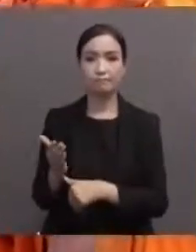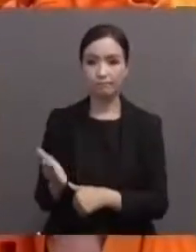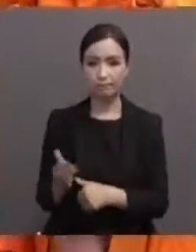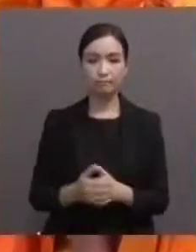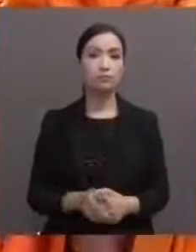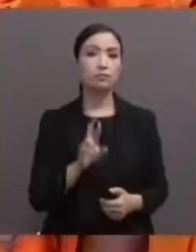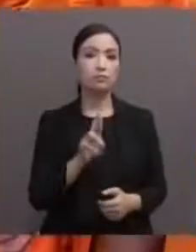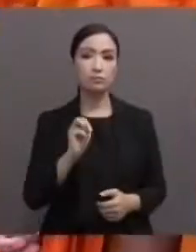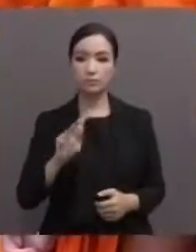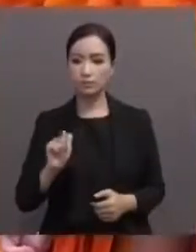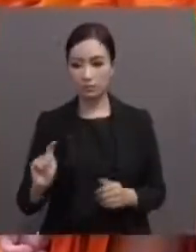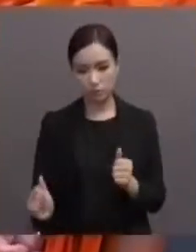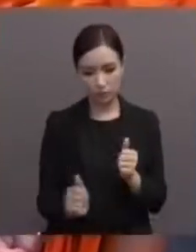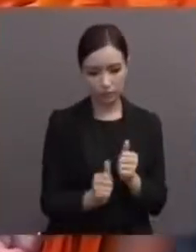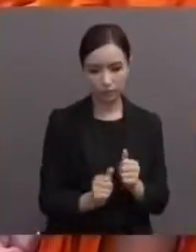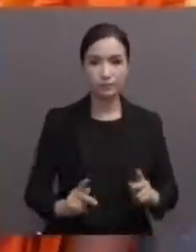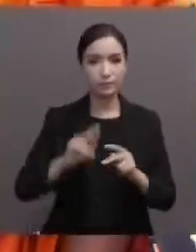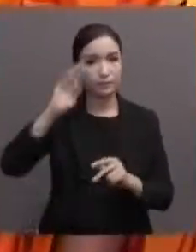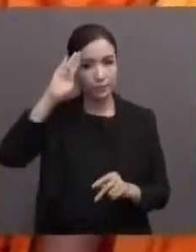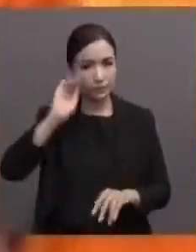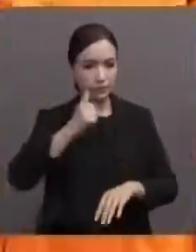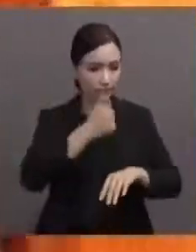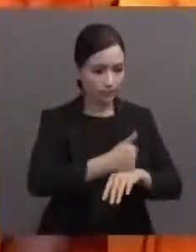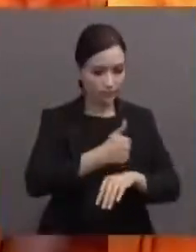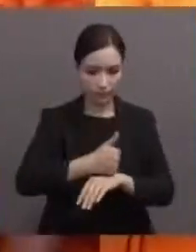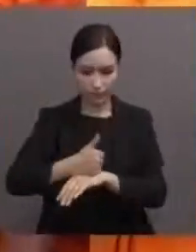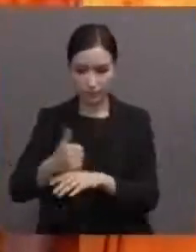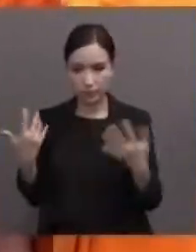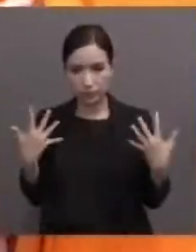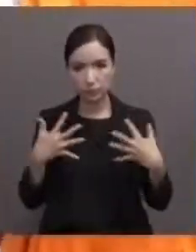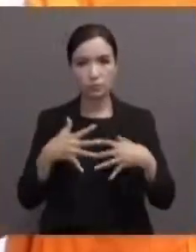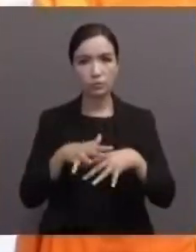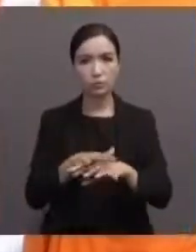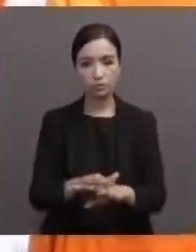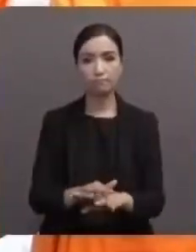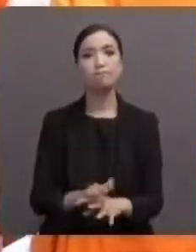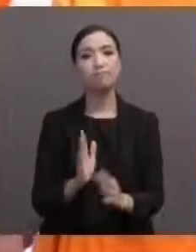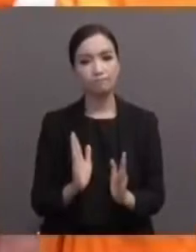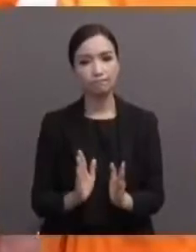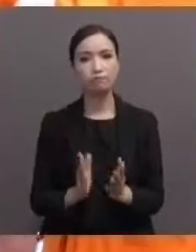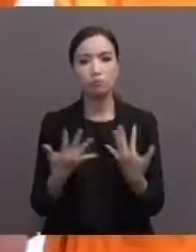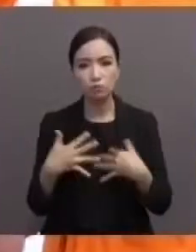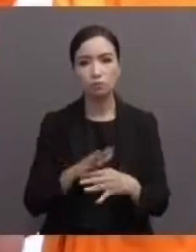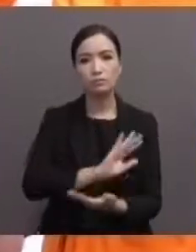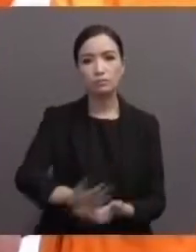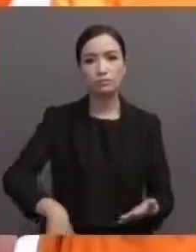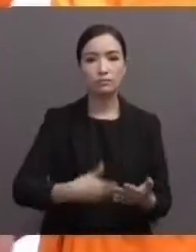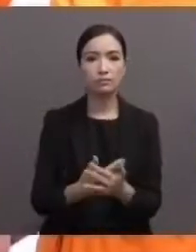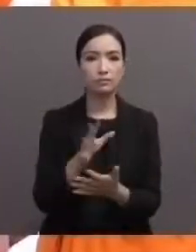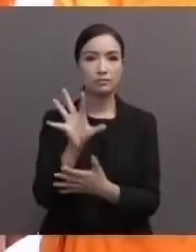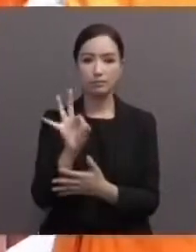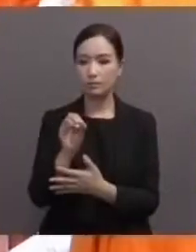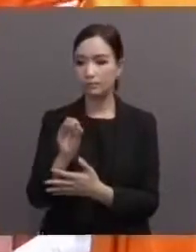ฐมนตรีช่วยว่าการกระทรวงกลาโหมผู้บัญชาการเหล่าทัพเข้าร่วมด้วยนะครับก็มีผู้เข้าร่วมบรรพชาอุปสมบททั้งหมด94ค